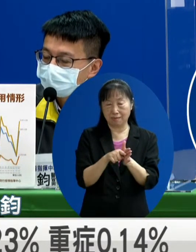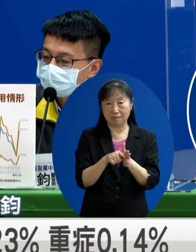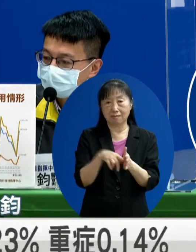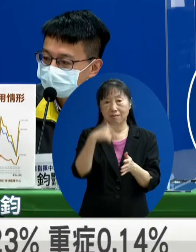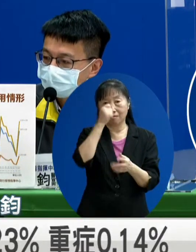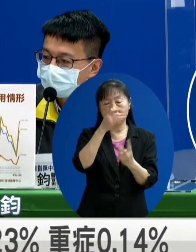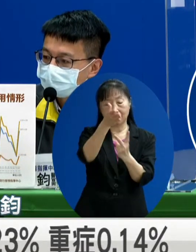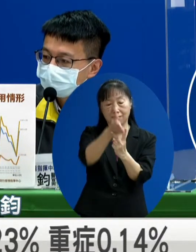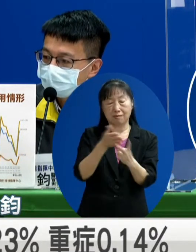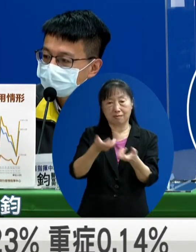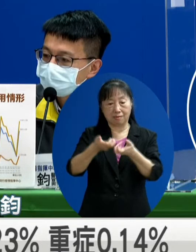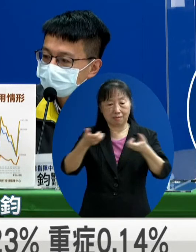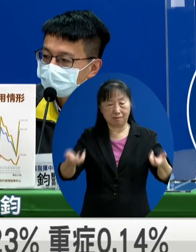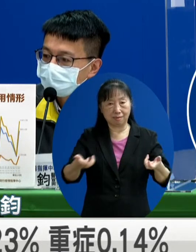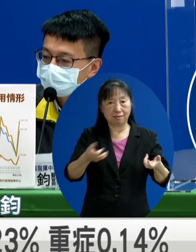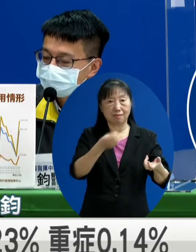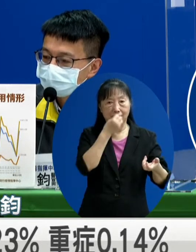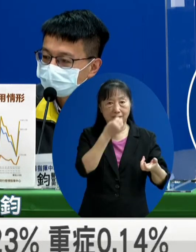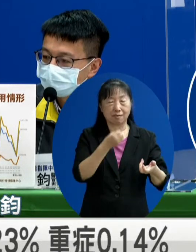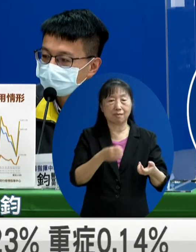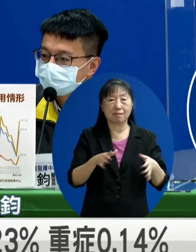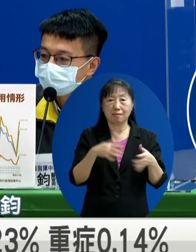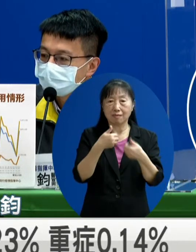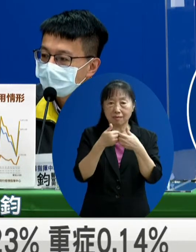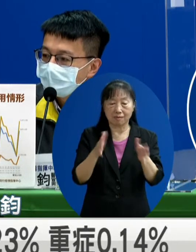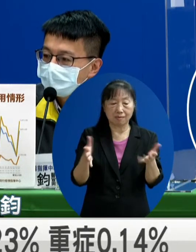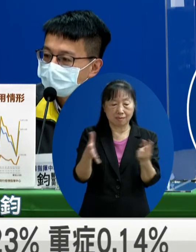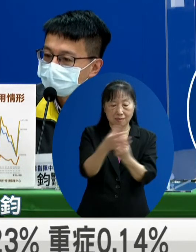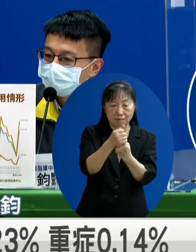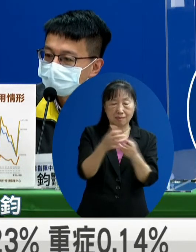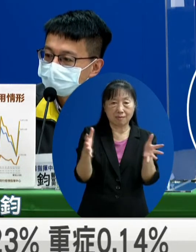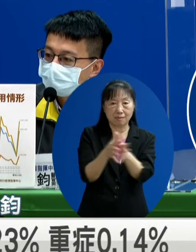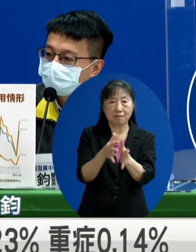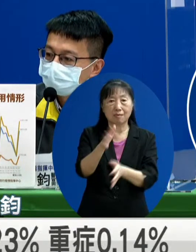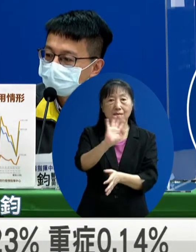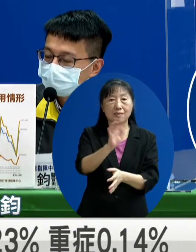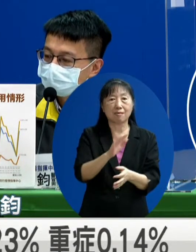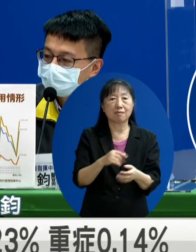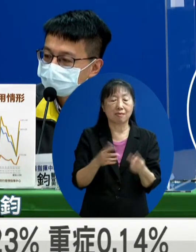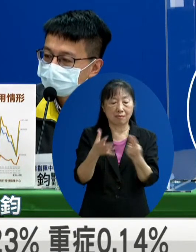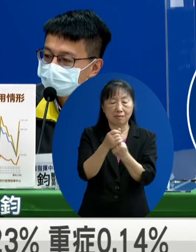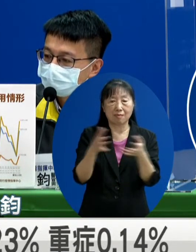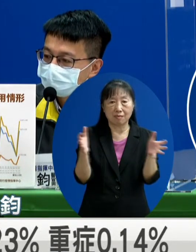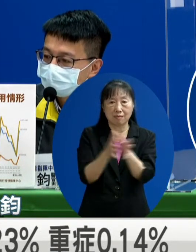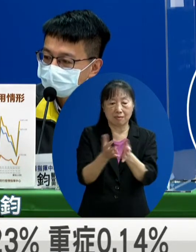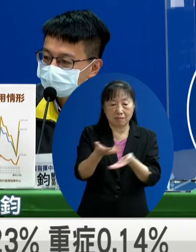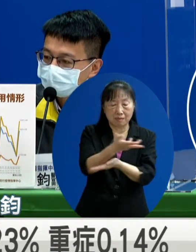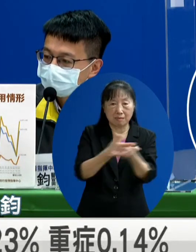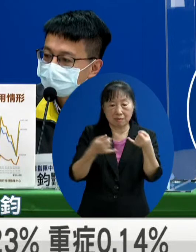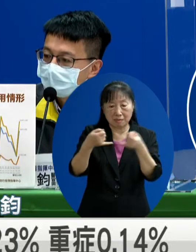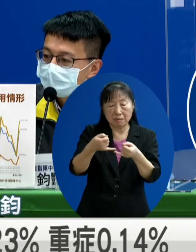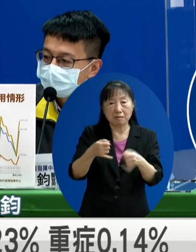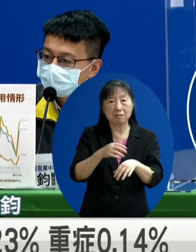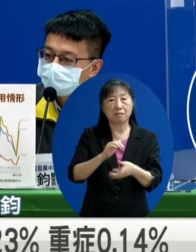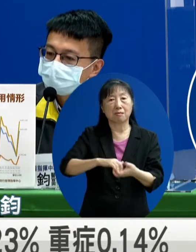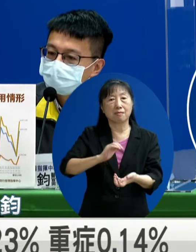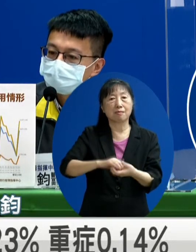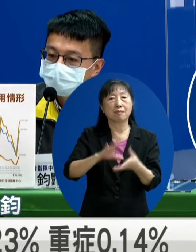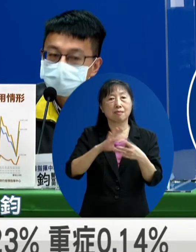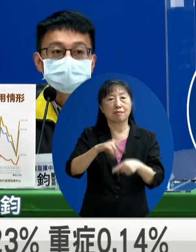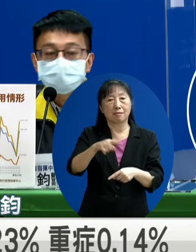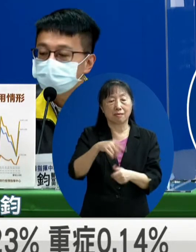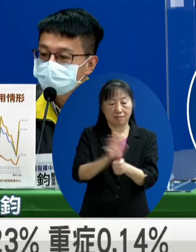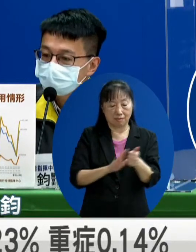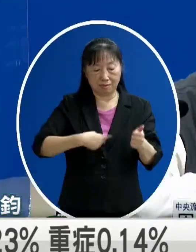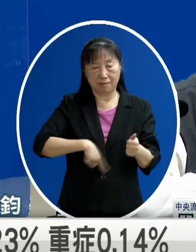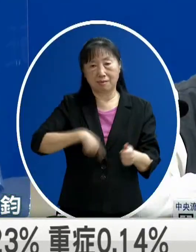请不要将这两个药物一起来使用，以免说有产生药物的一个交互作用影响本身的一个疗效跟健康的一